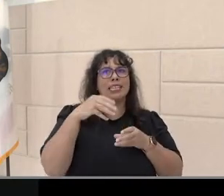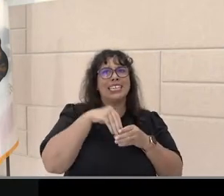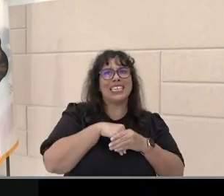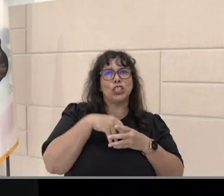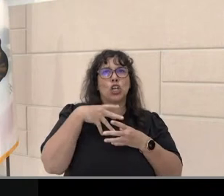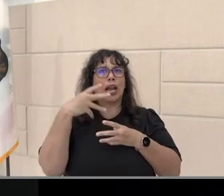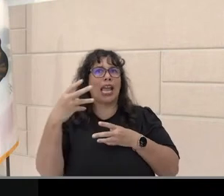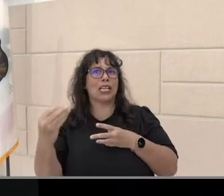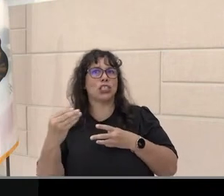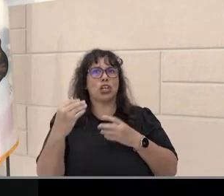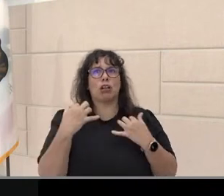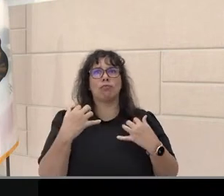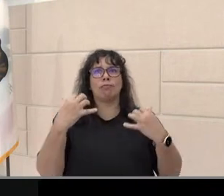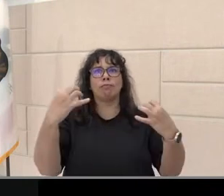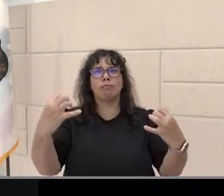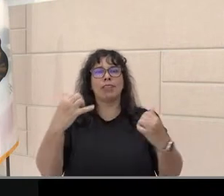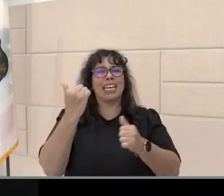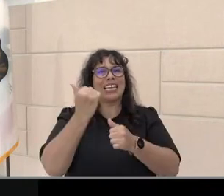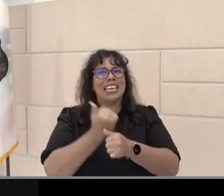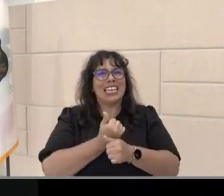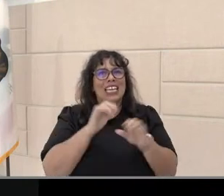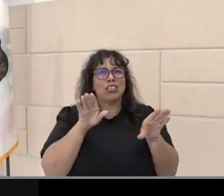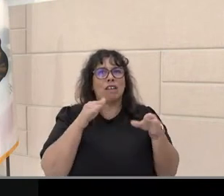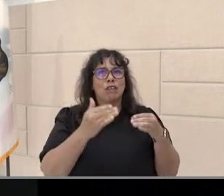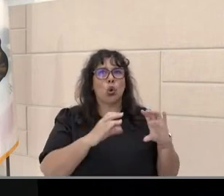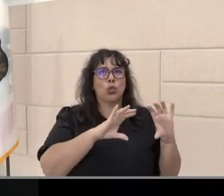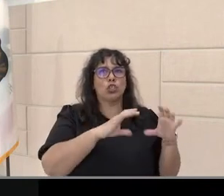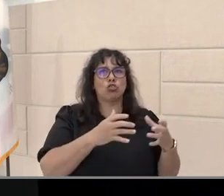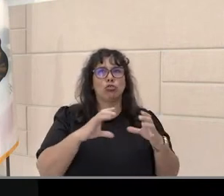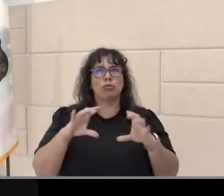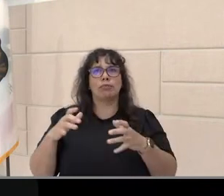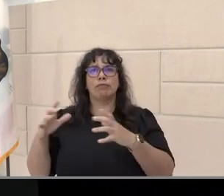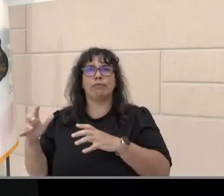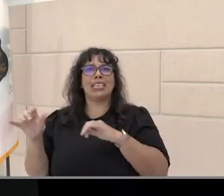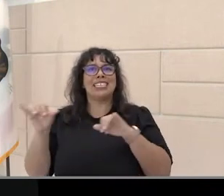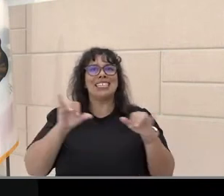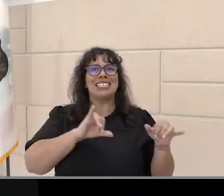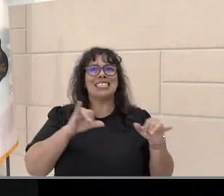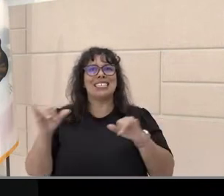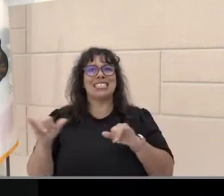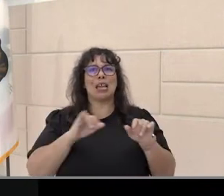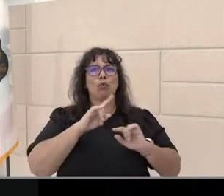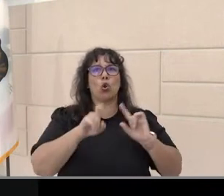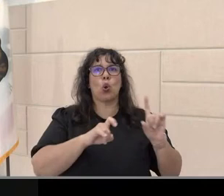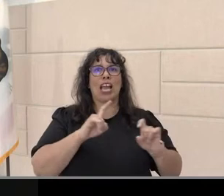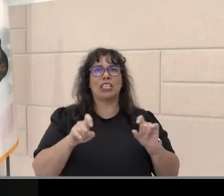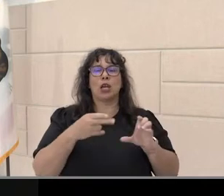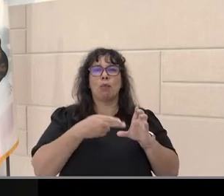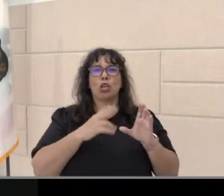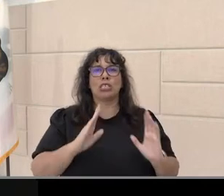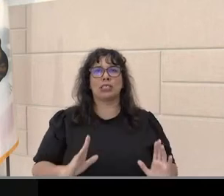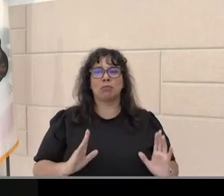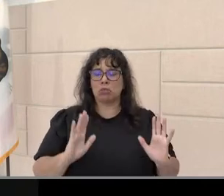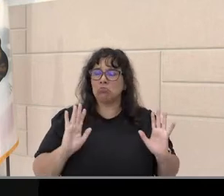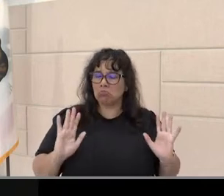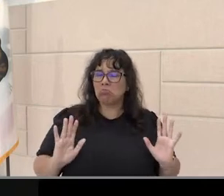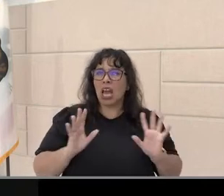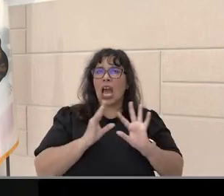ព័ត៌មានពីខាងក្នុងនិងខាងក្រៅដើម្បីផ្ដោតទៅលើការណែនាំតាក់ទងនឹងសំណួរនឹងការចូលរួ